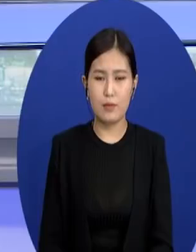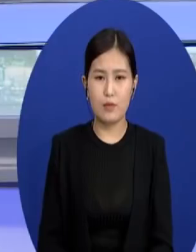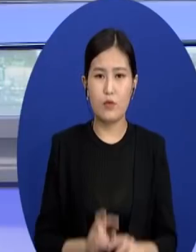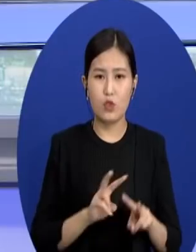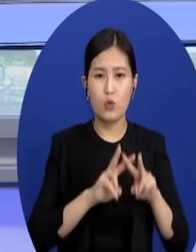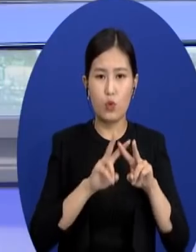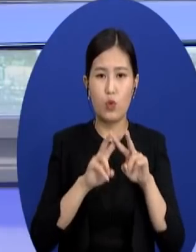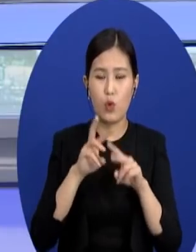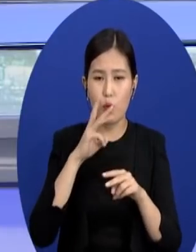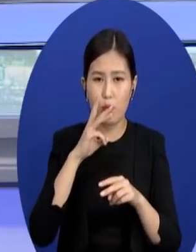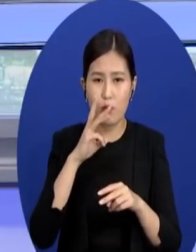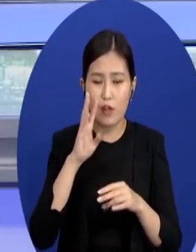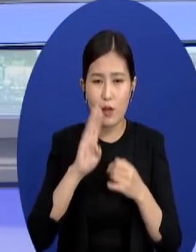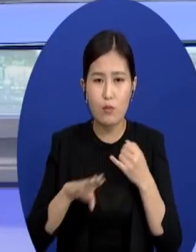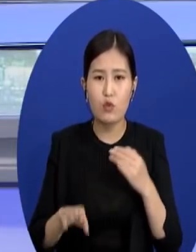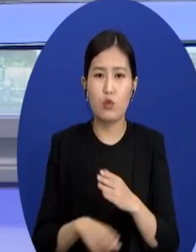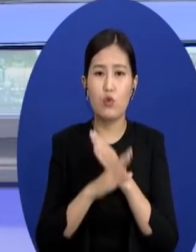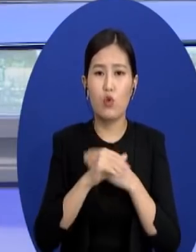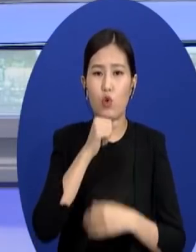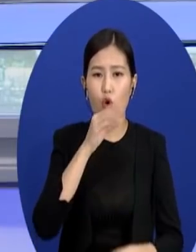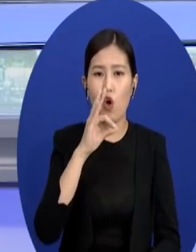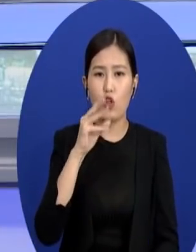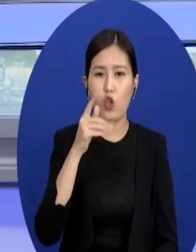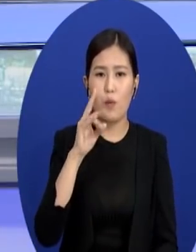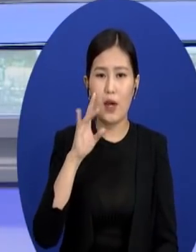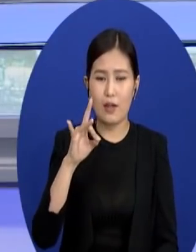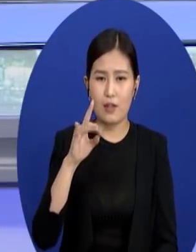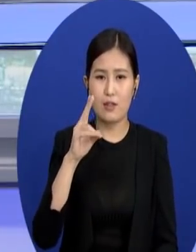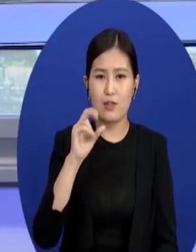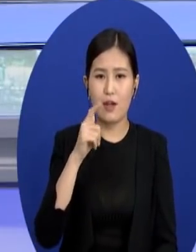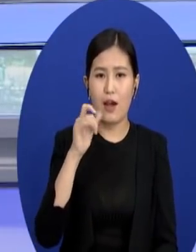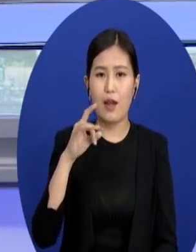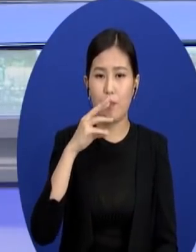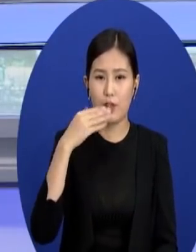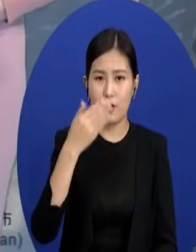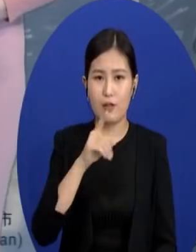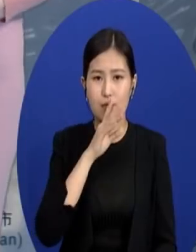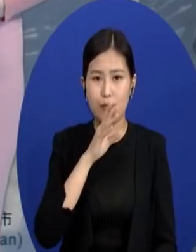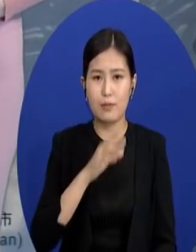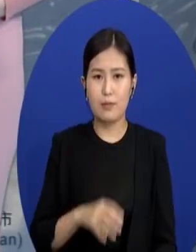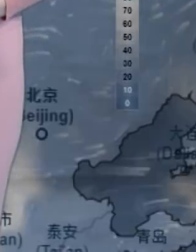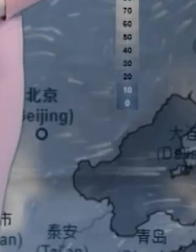Өргөжлөлийн мэдээний төгсөл та бүхэнд манай хөтлөгч Отгон Баяр цагаараа мэдээ өргөх гэж байна.